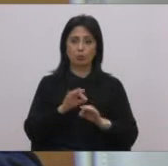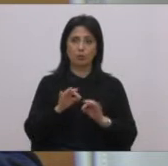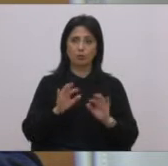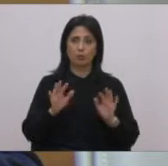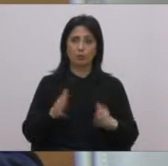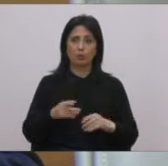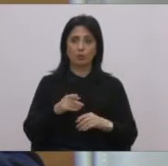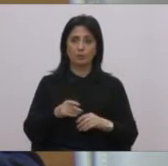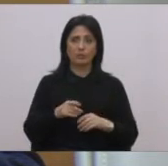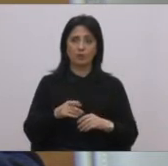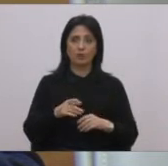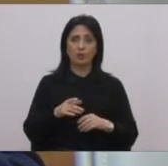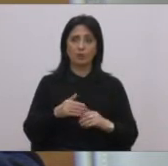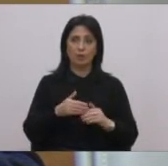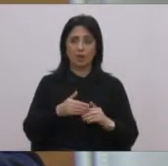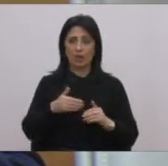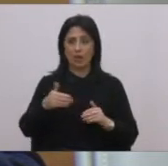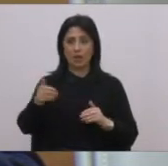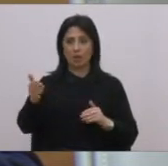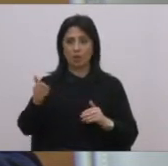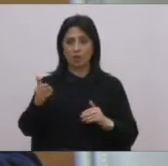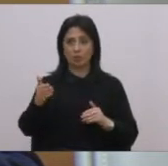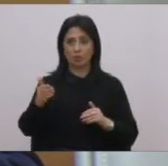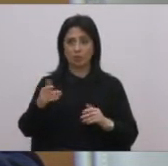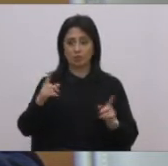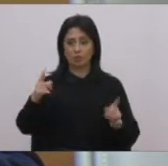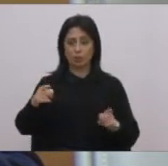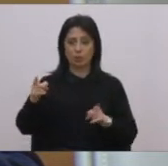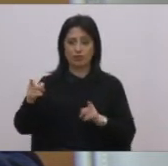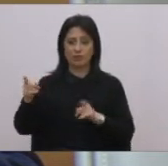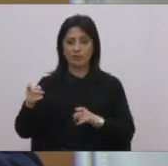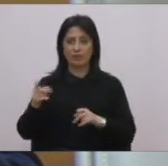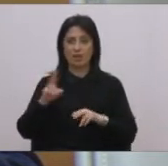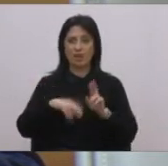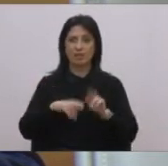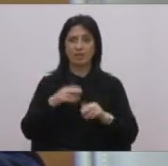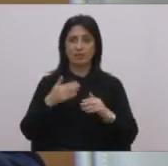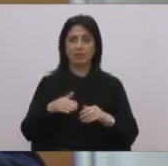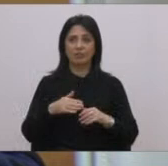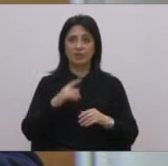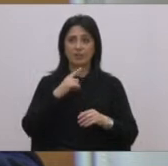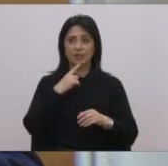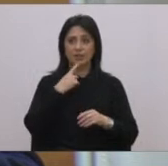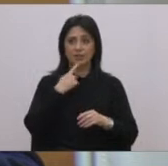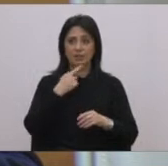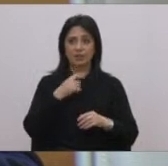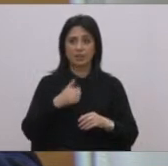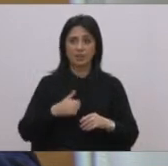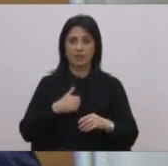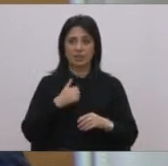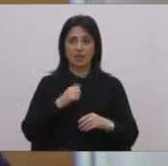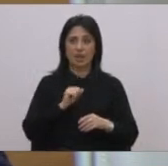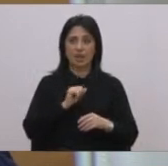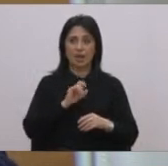მოხდა და რო გაიარო ეხლა აი მონაკვეთზე რომელიც აშენდა ძნელია სიამაყე არ